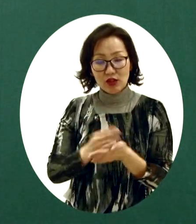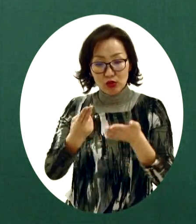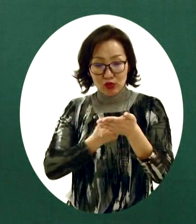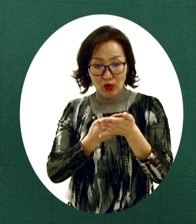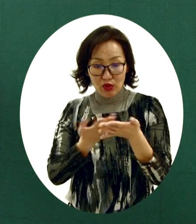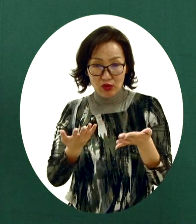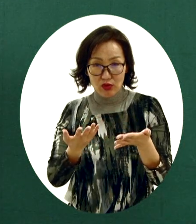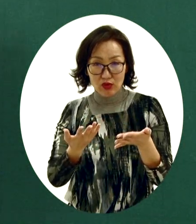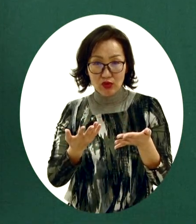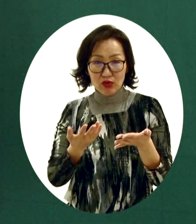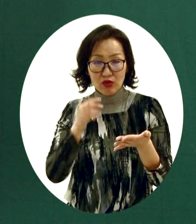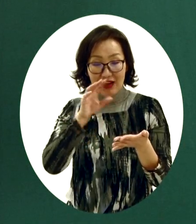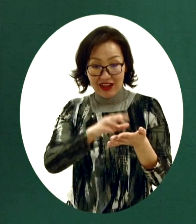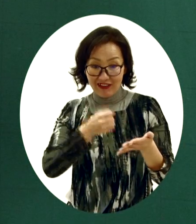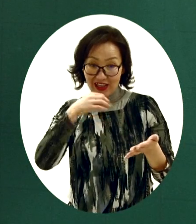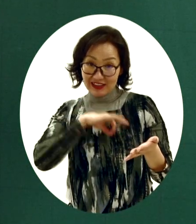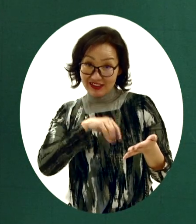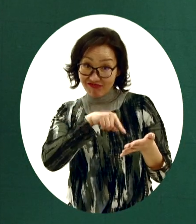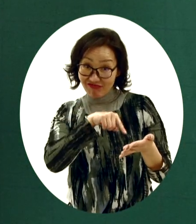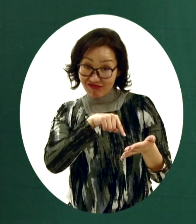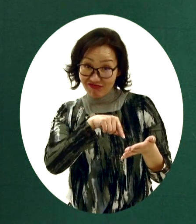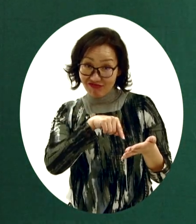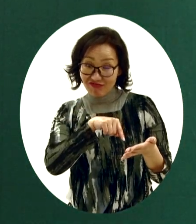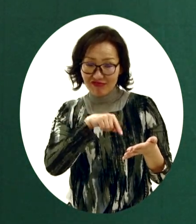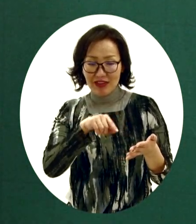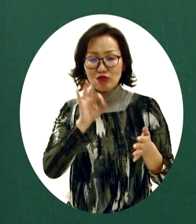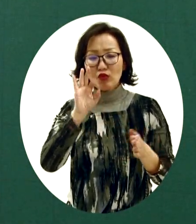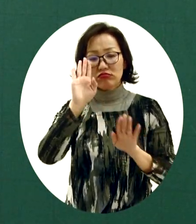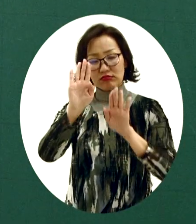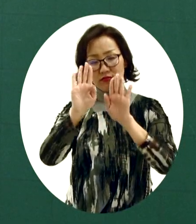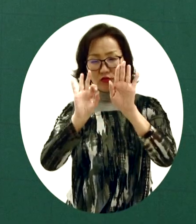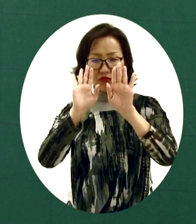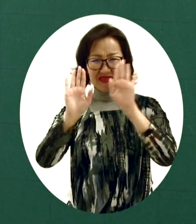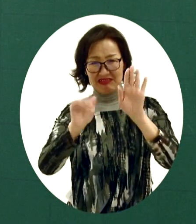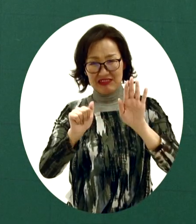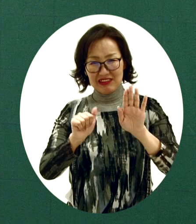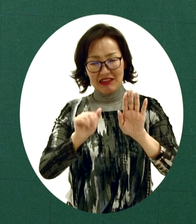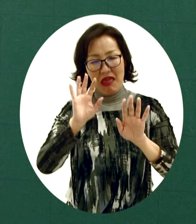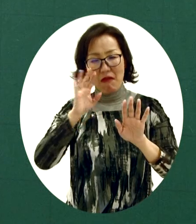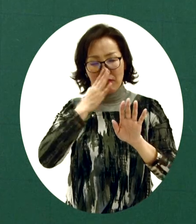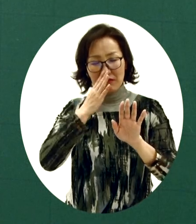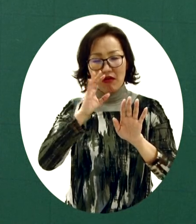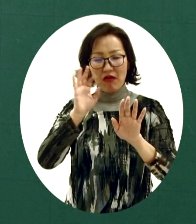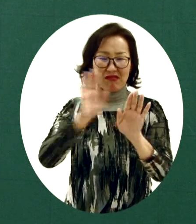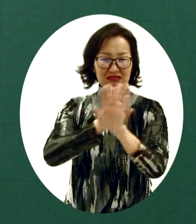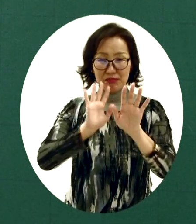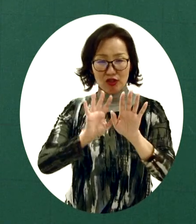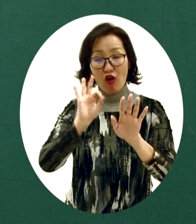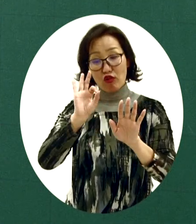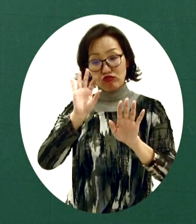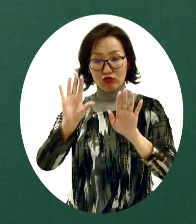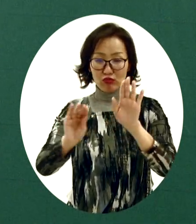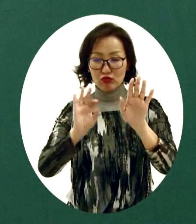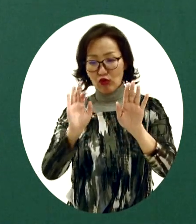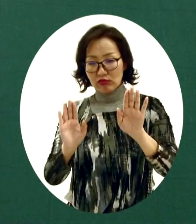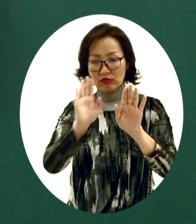нь зураг нь ашиглаж байгаа зургийг эмх цэгцтэй оновчтойгоор ашиглана гэсэн энэ